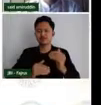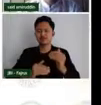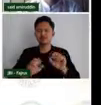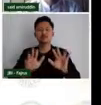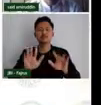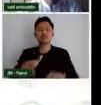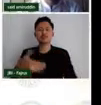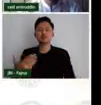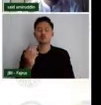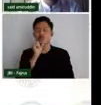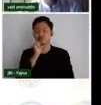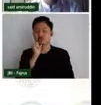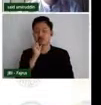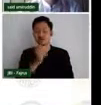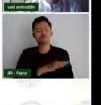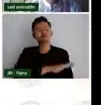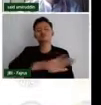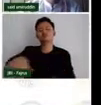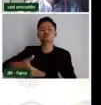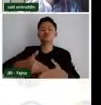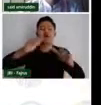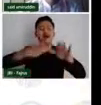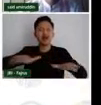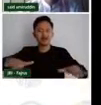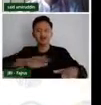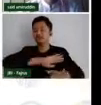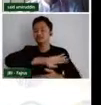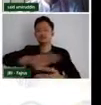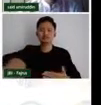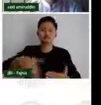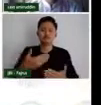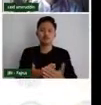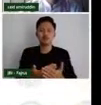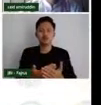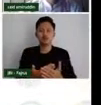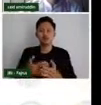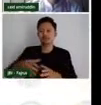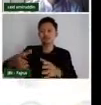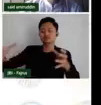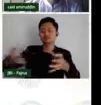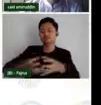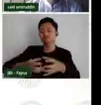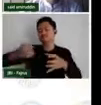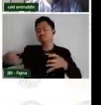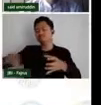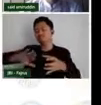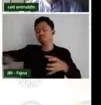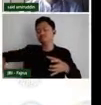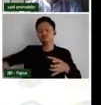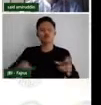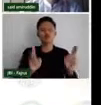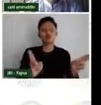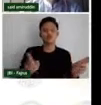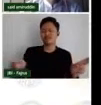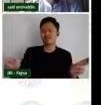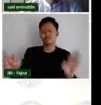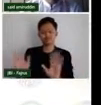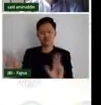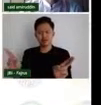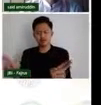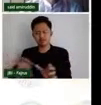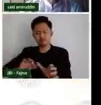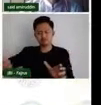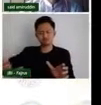anak, gitu. Tidak ada pengecualian anak normal atau tidak normal. Tidak ada pengecualian apakah itu orangnya